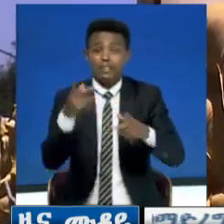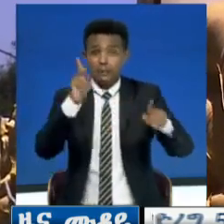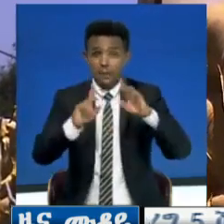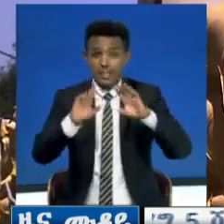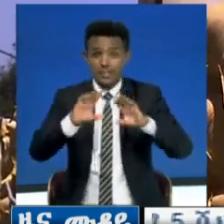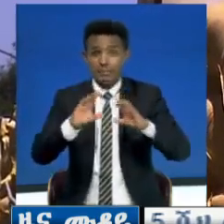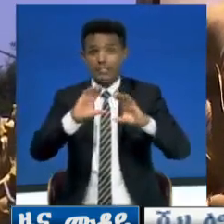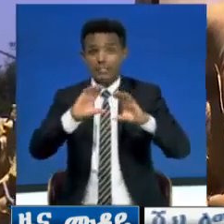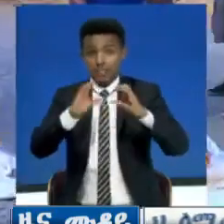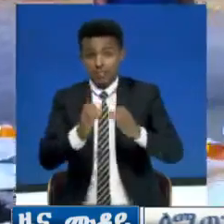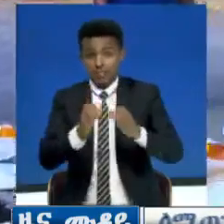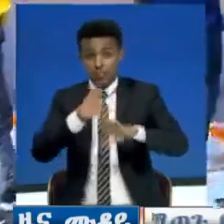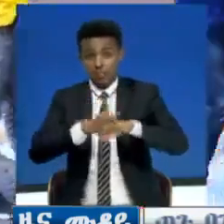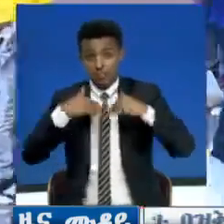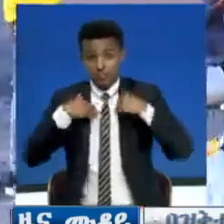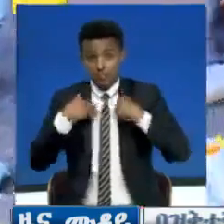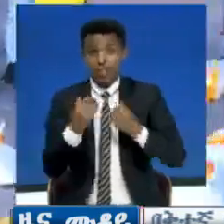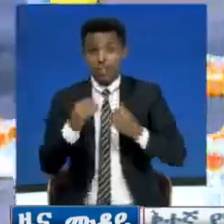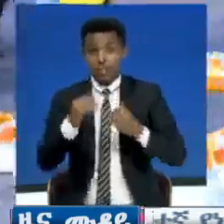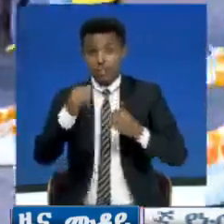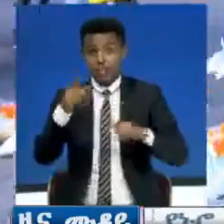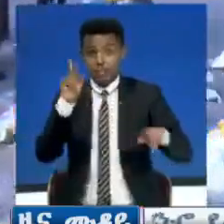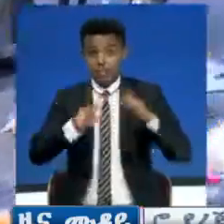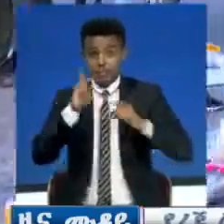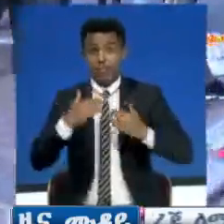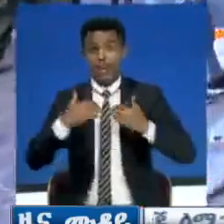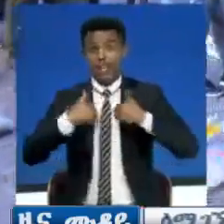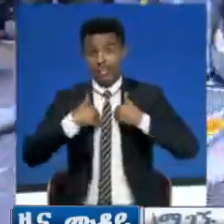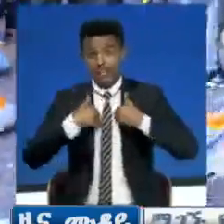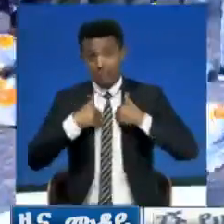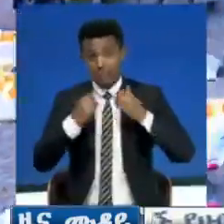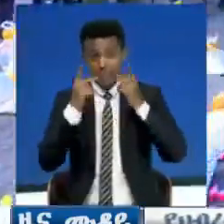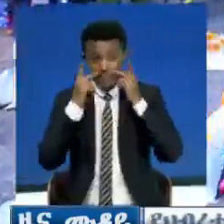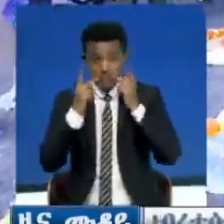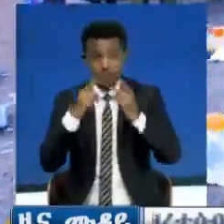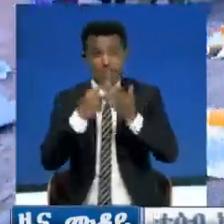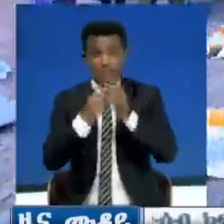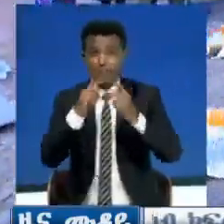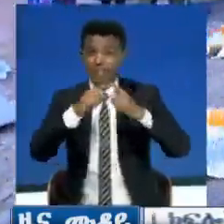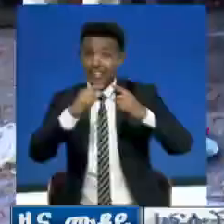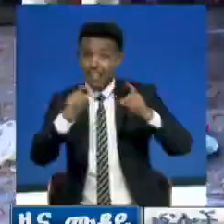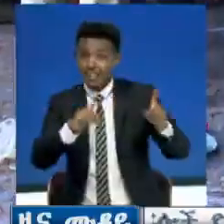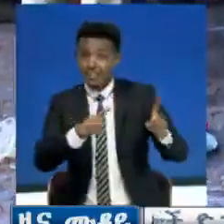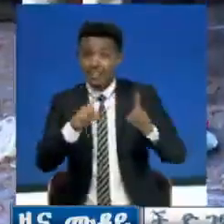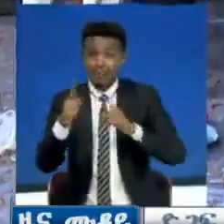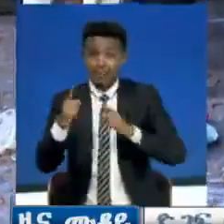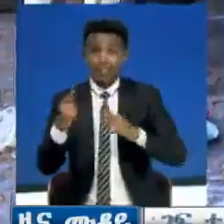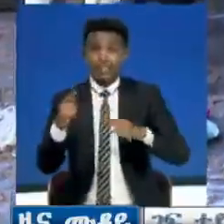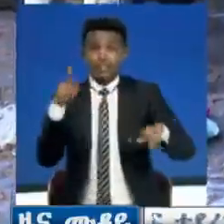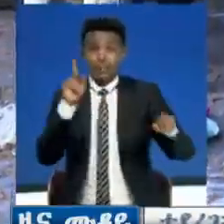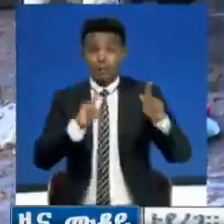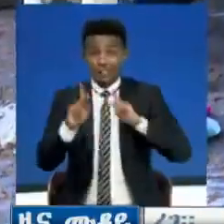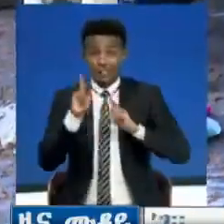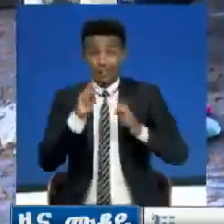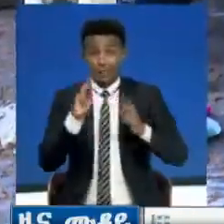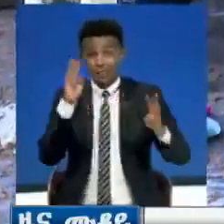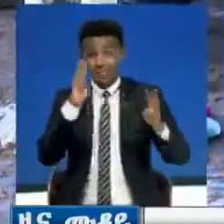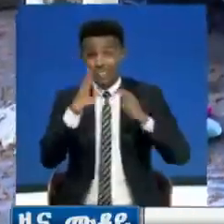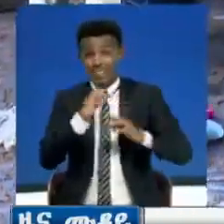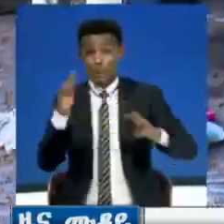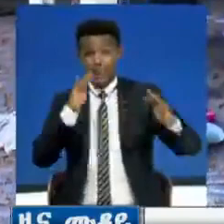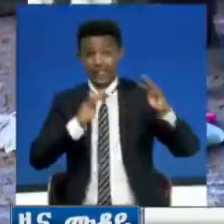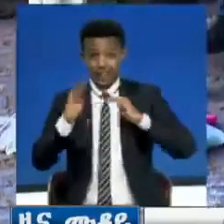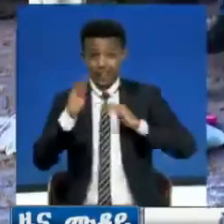እጆቻቸውን በመዘርጋት የወገን አለኝታነታቸውን አሳይተዋል። ከዚሁ በተቃራኒ ደግሞ የወገኖቻቸውን ችግርና መከራ እንደ